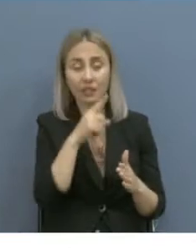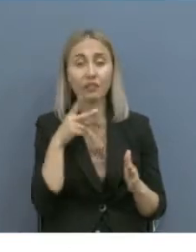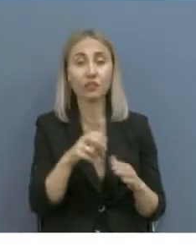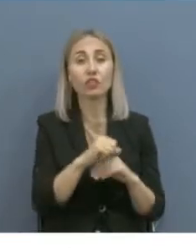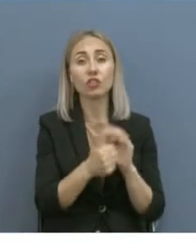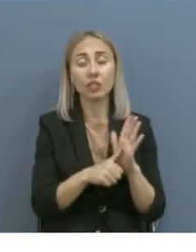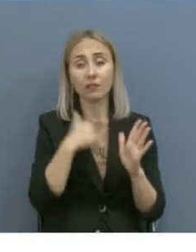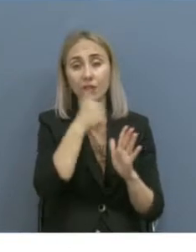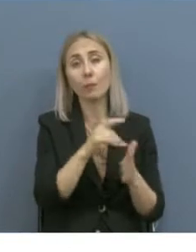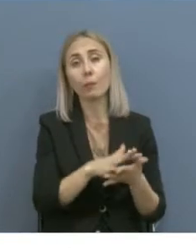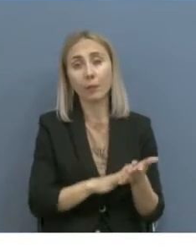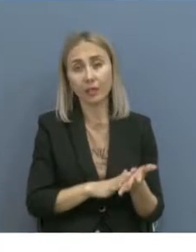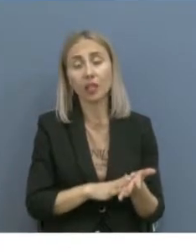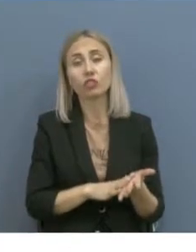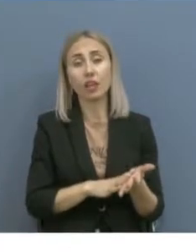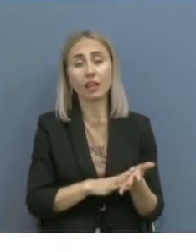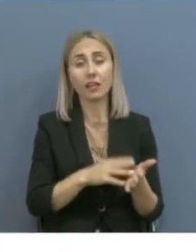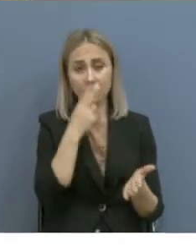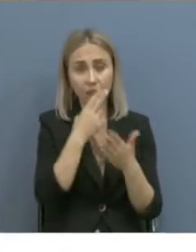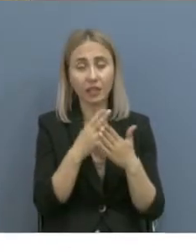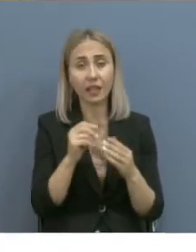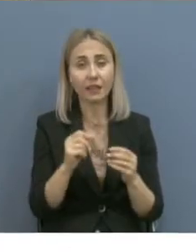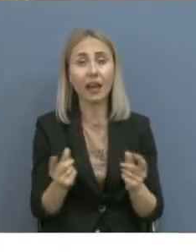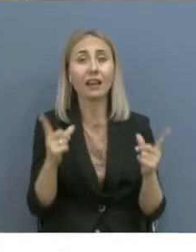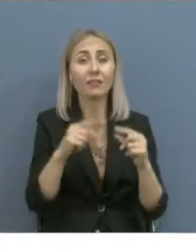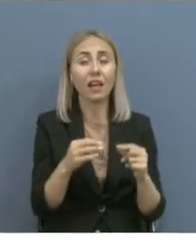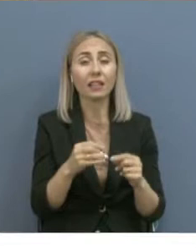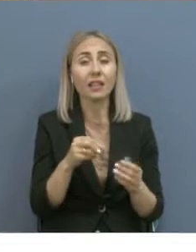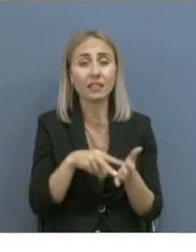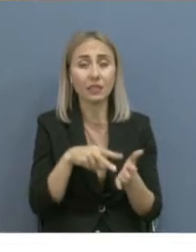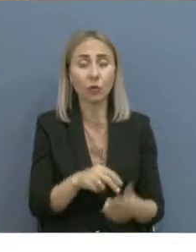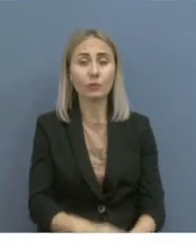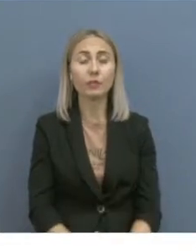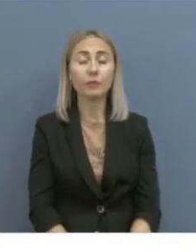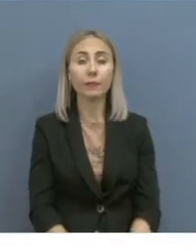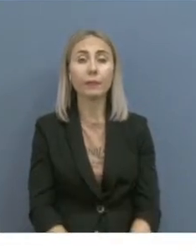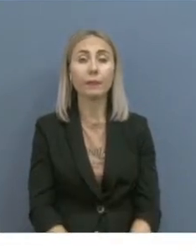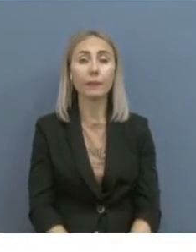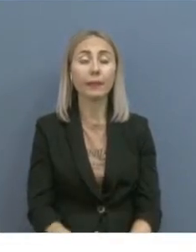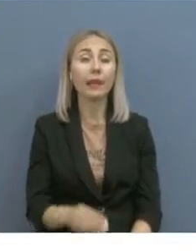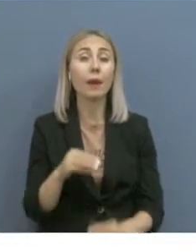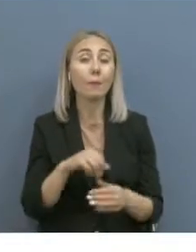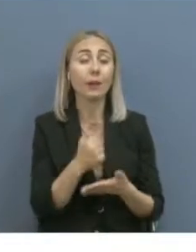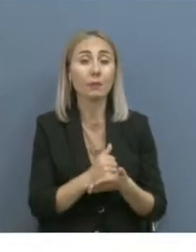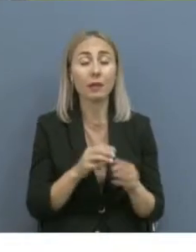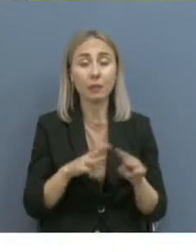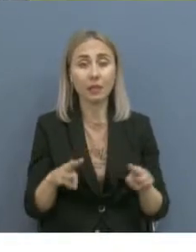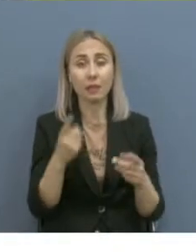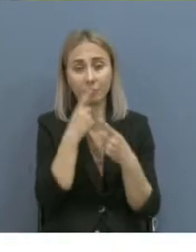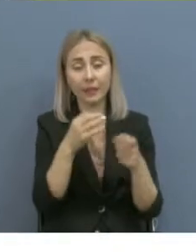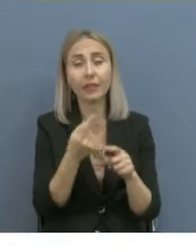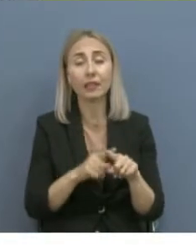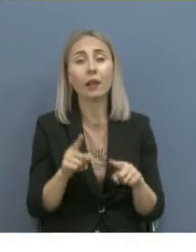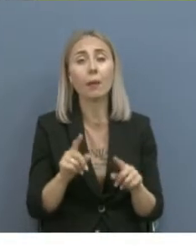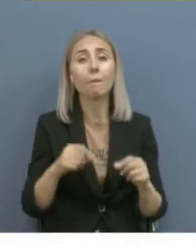және инфляцияға негізгі үлес қосу жалғастыруда. Ал премьер-министр экономиканы ілгерілетіп көрсеткішті арттыру үшін шағын